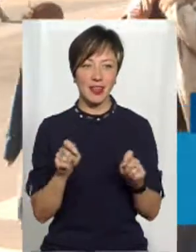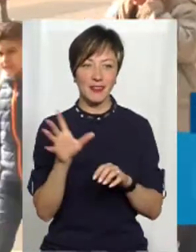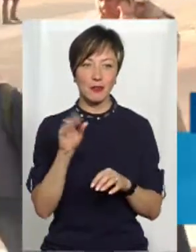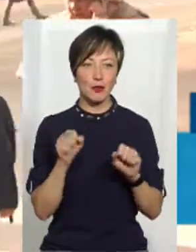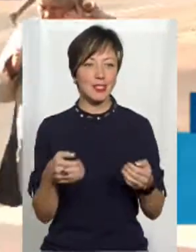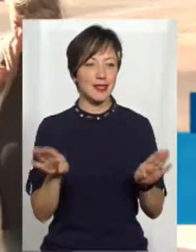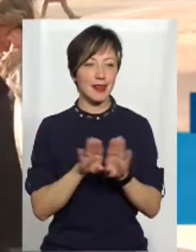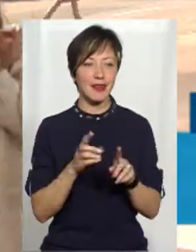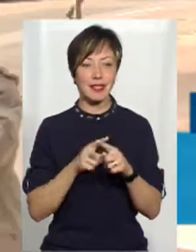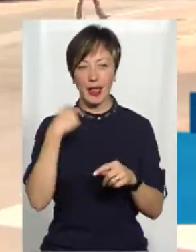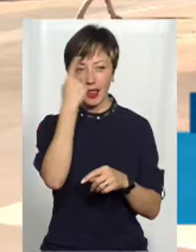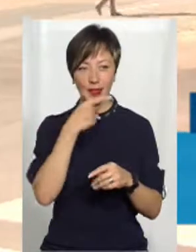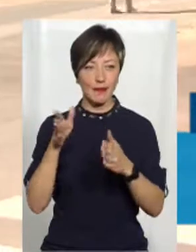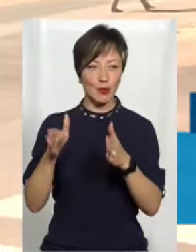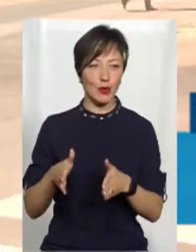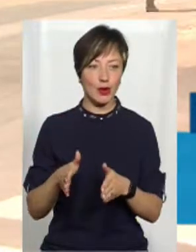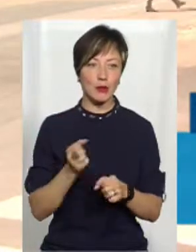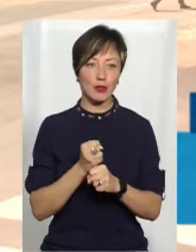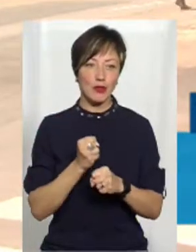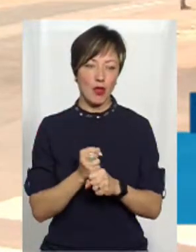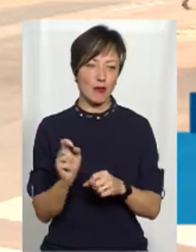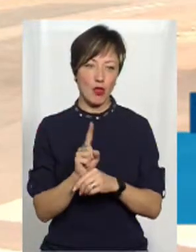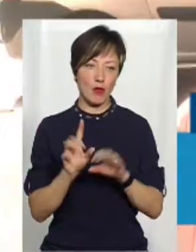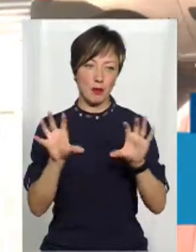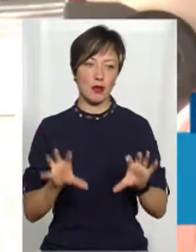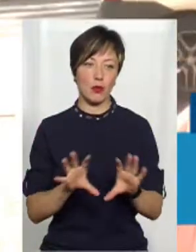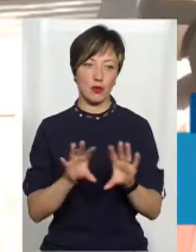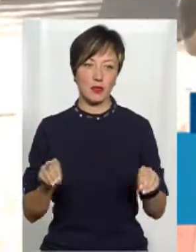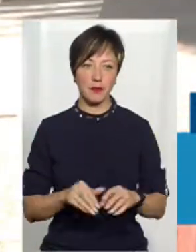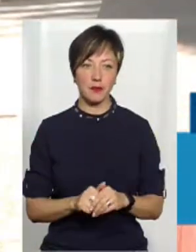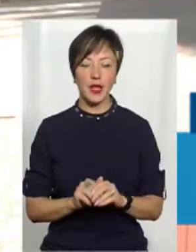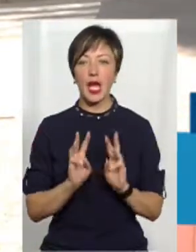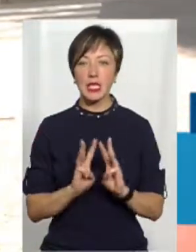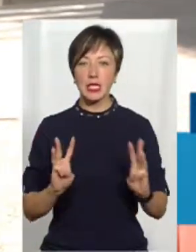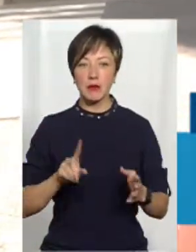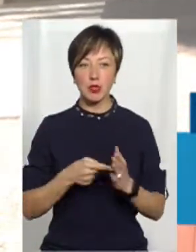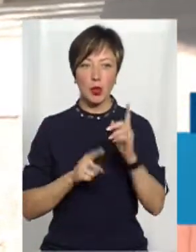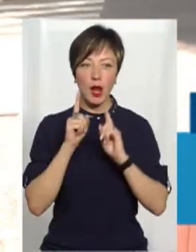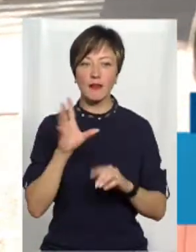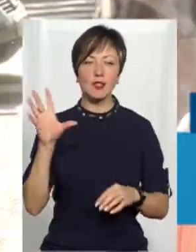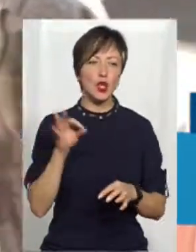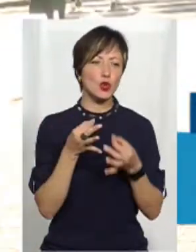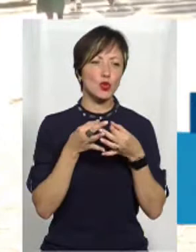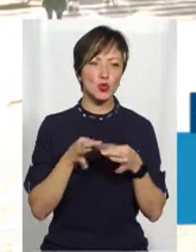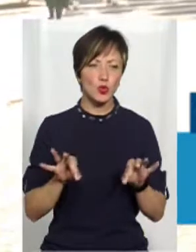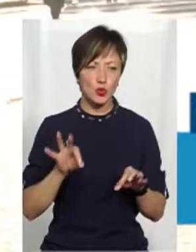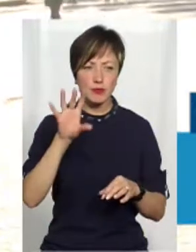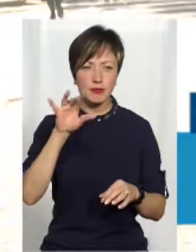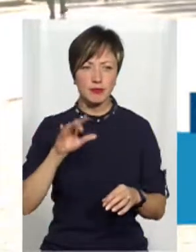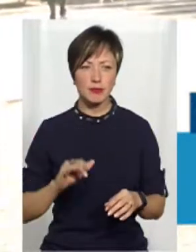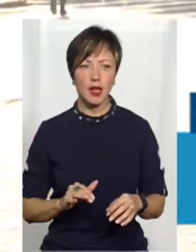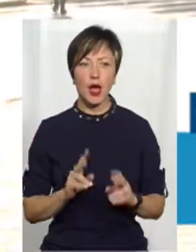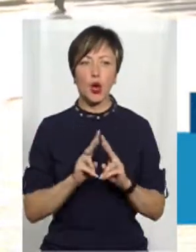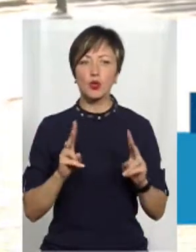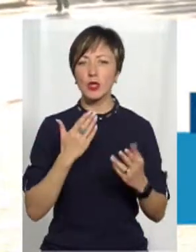закривати. Це індивідуально, щоб працювали по нормам закону і все. На сайті міської ради там все дуже доступно. Тільки хто